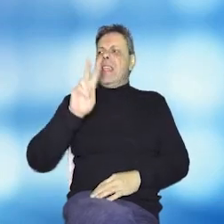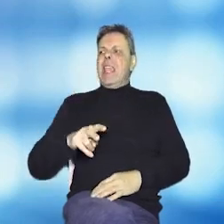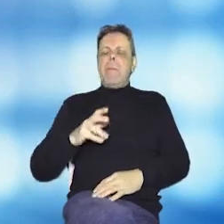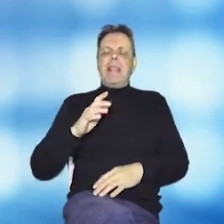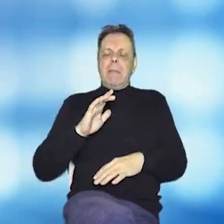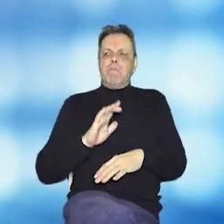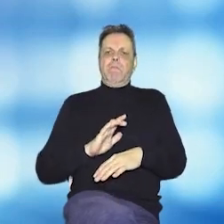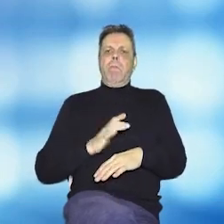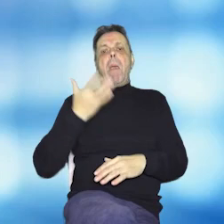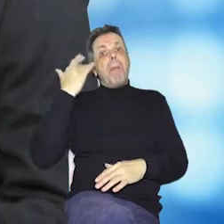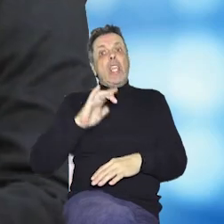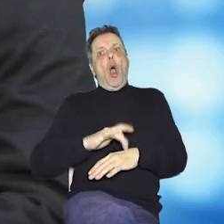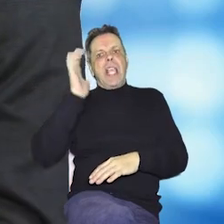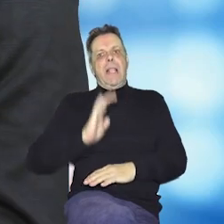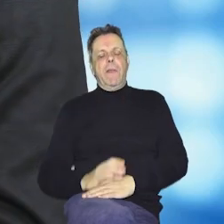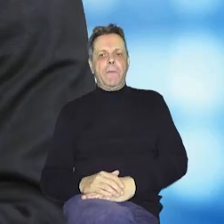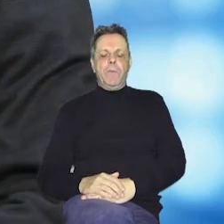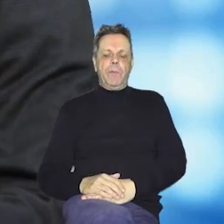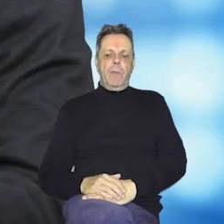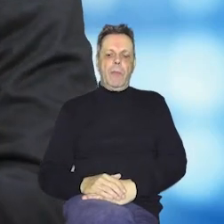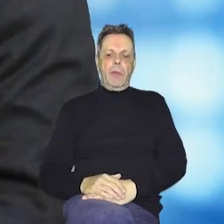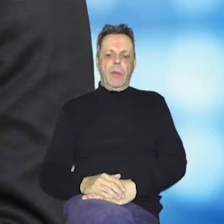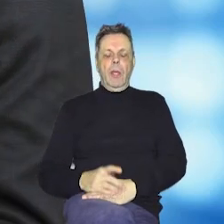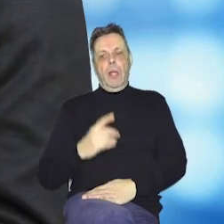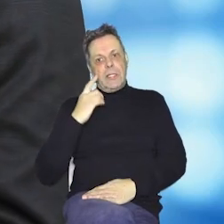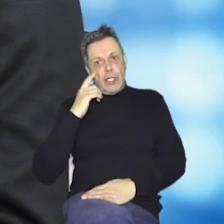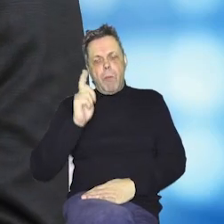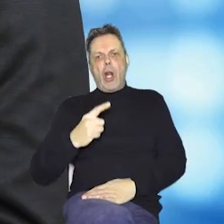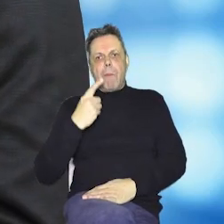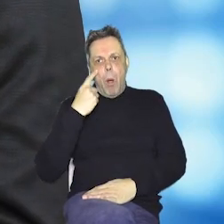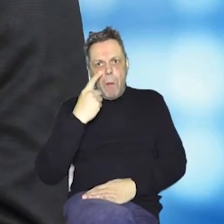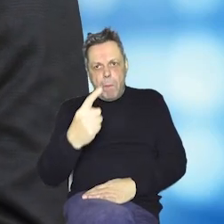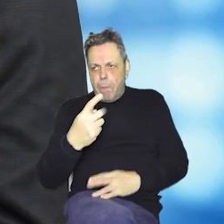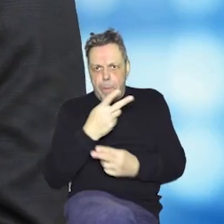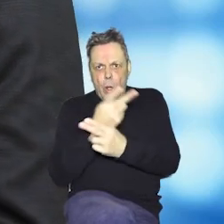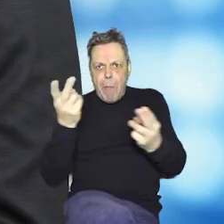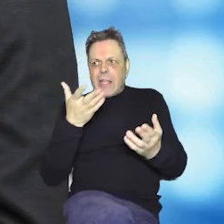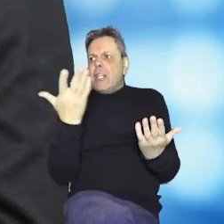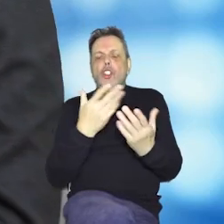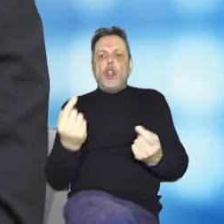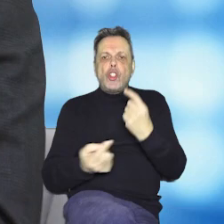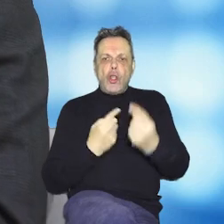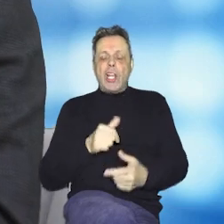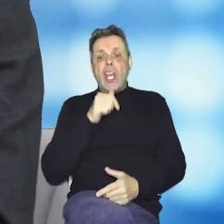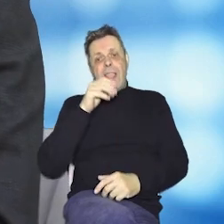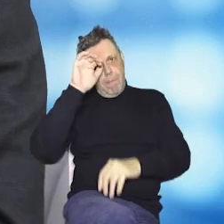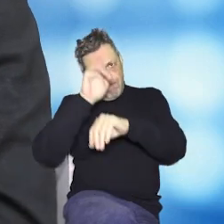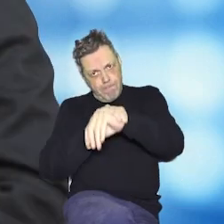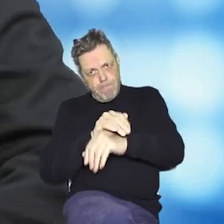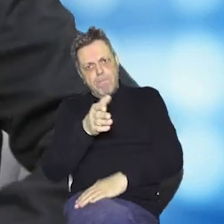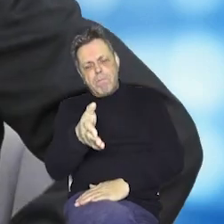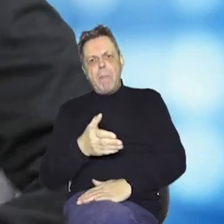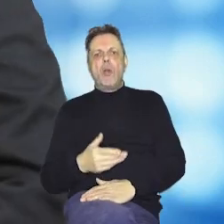taj senzibilitet. Znači, bit svega je promatrati ono što se zbiva. Da. I